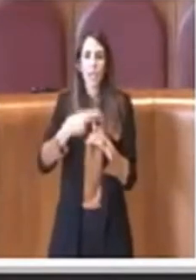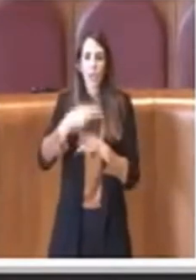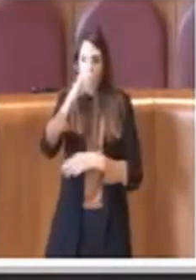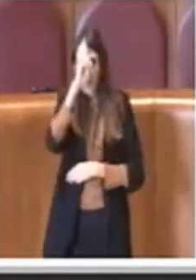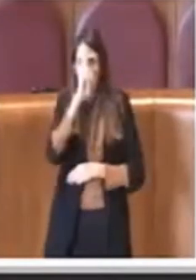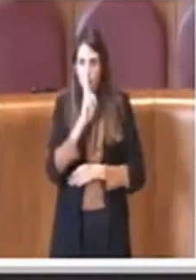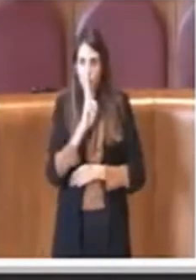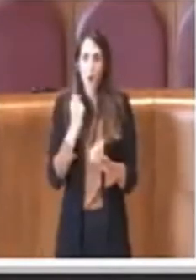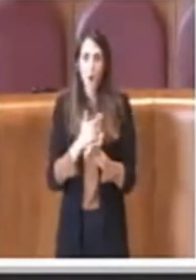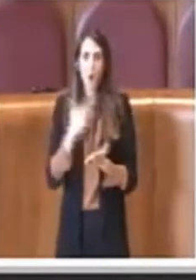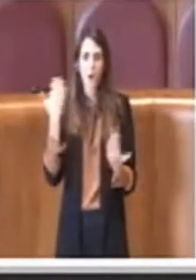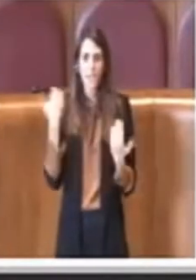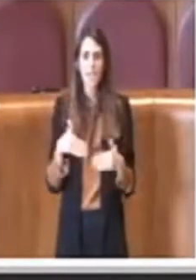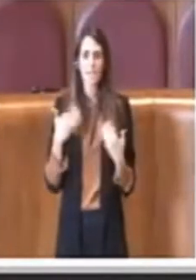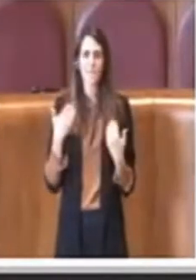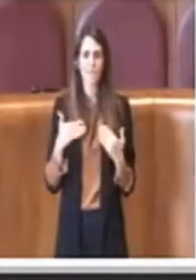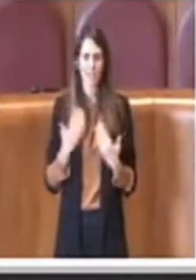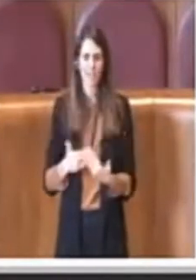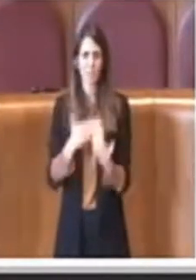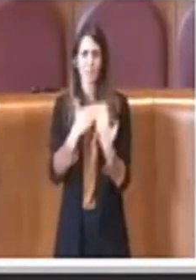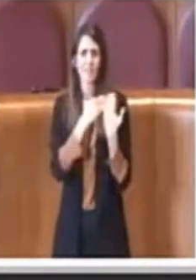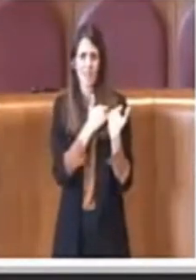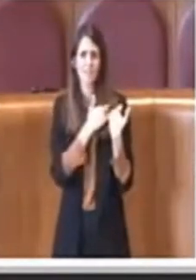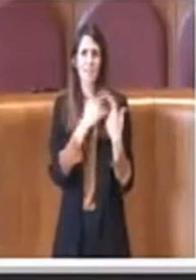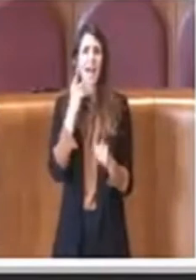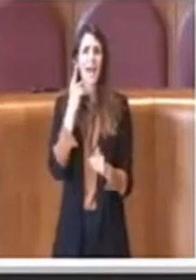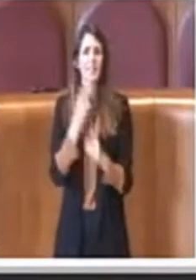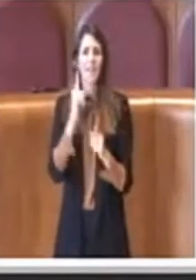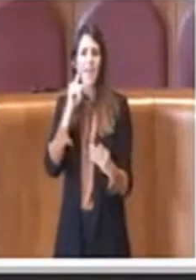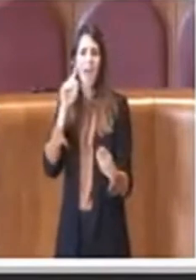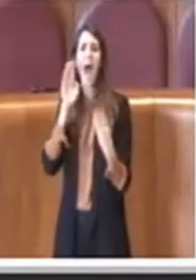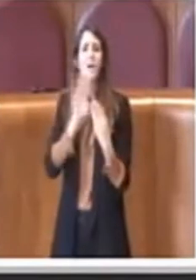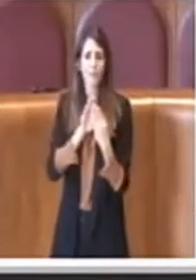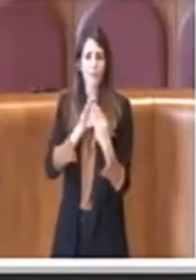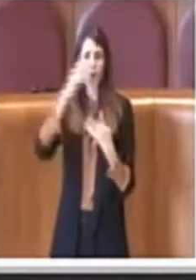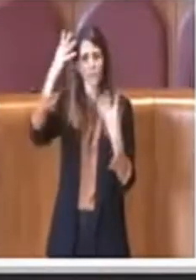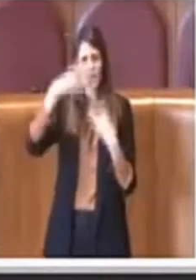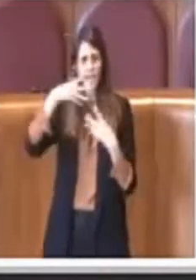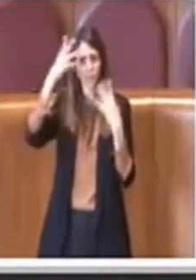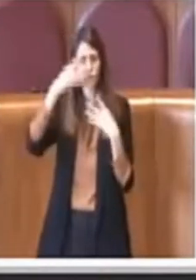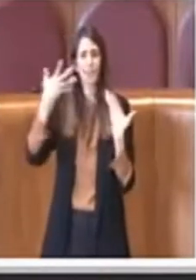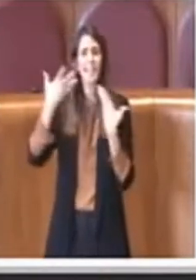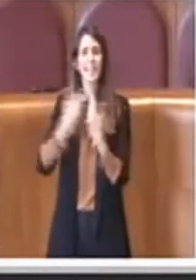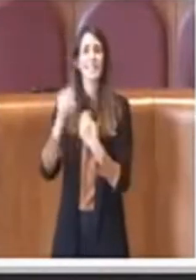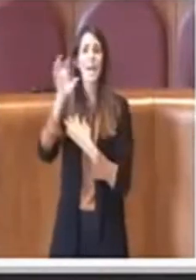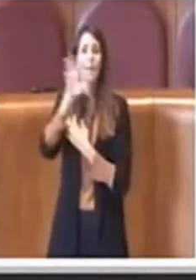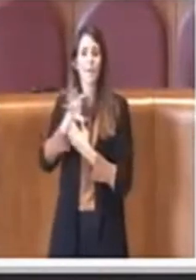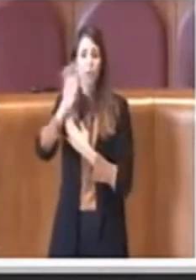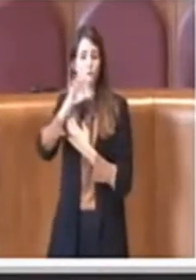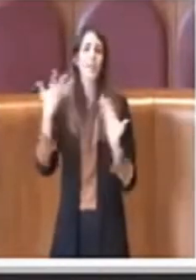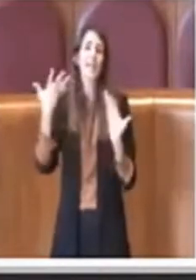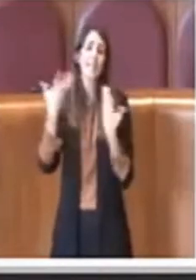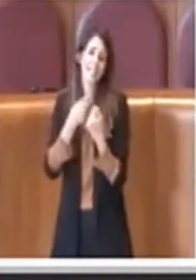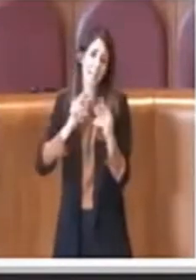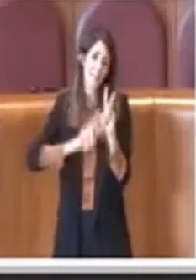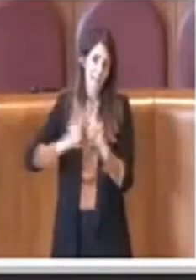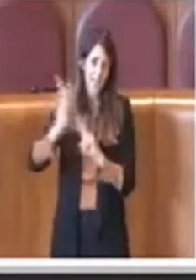che evidentemente deve essere affrontato a livello regionale regionale e al livello nazionale